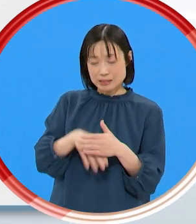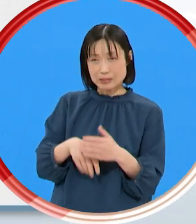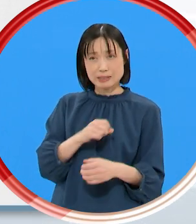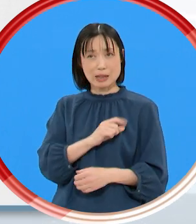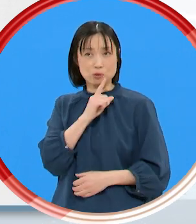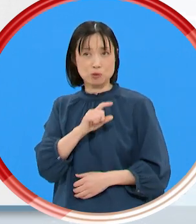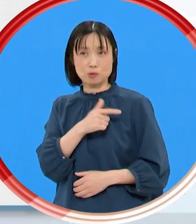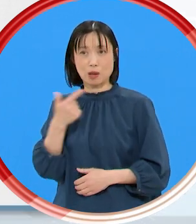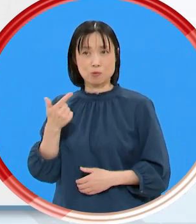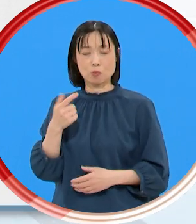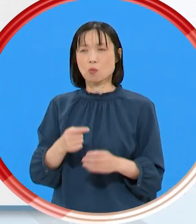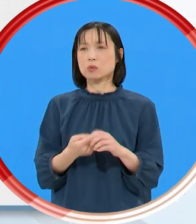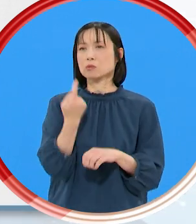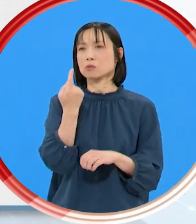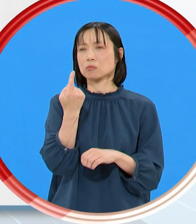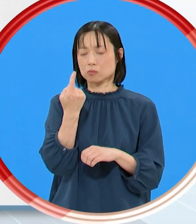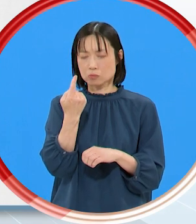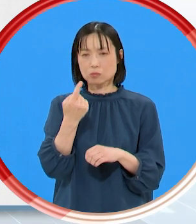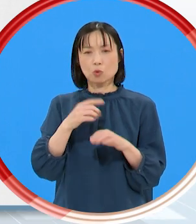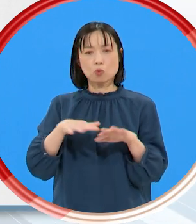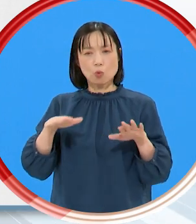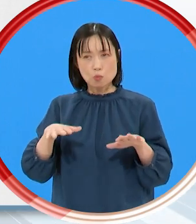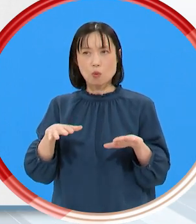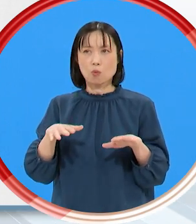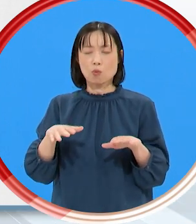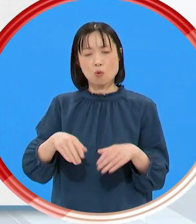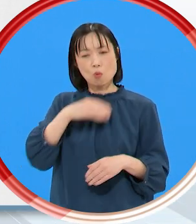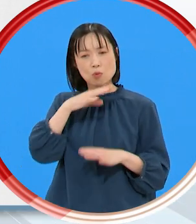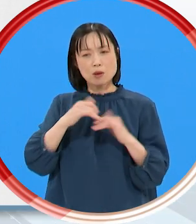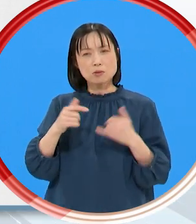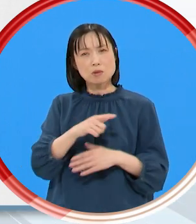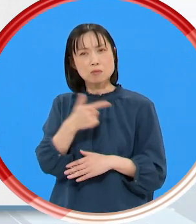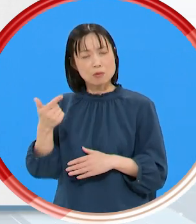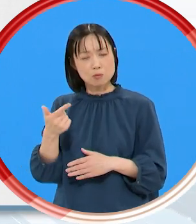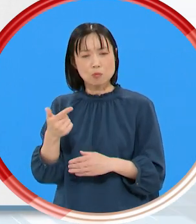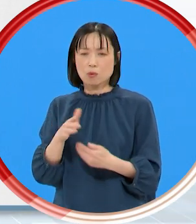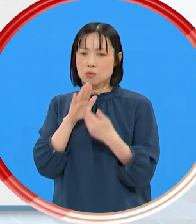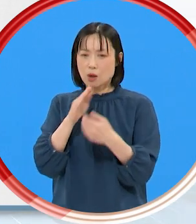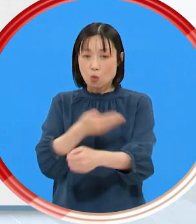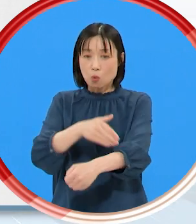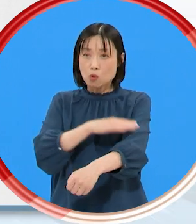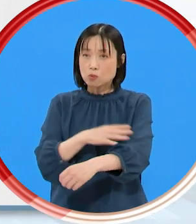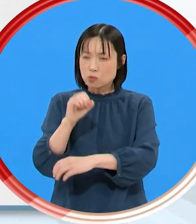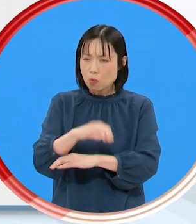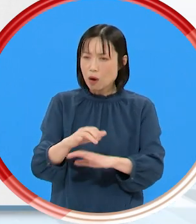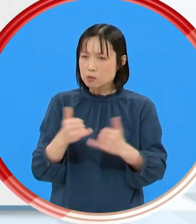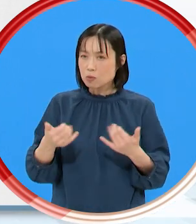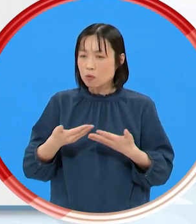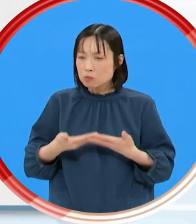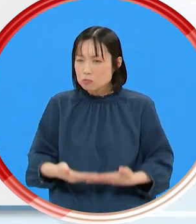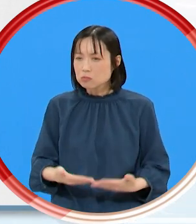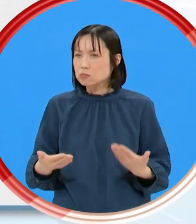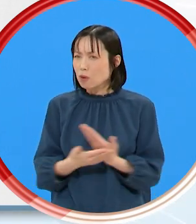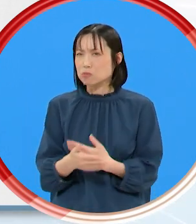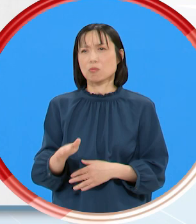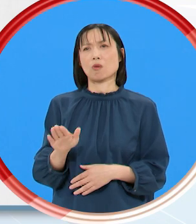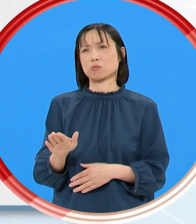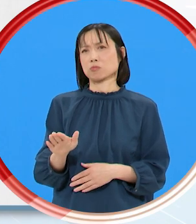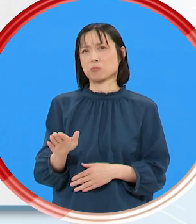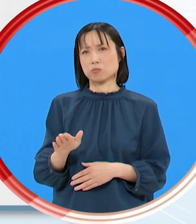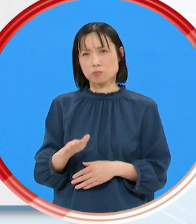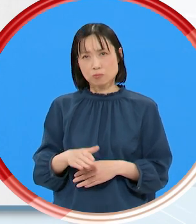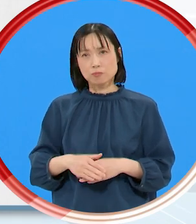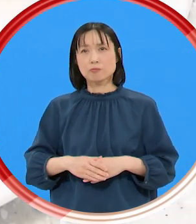痢、発熱などの症状が現れ、子どもや高齢者など抵抗力の弱い人は重症化することもあります